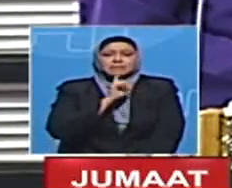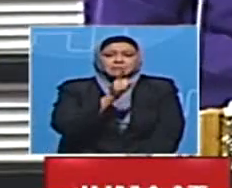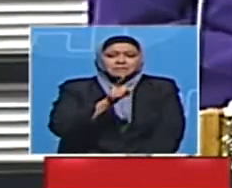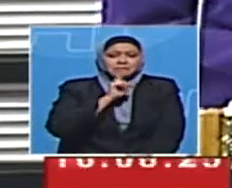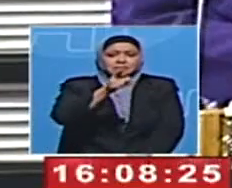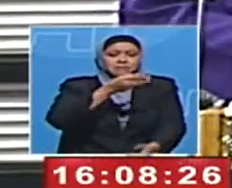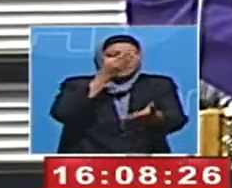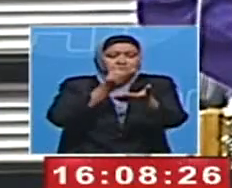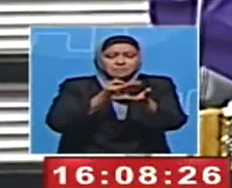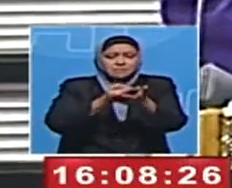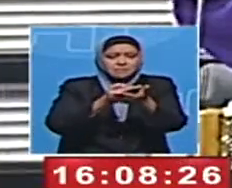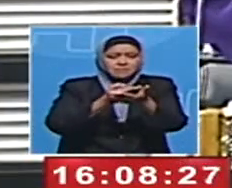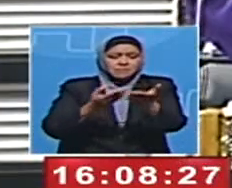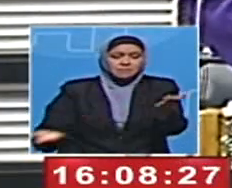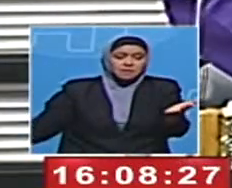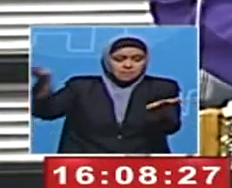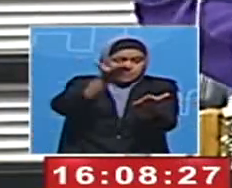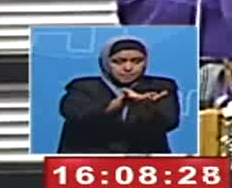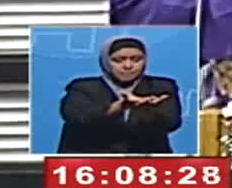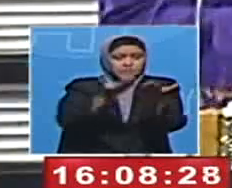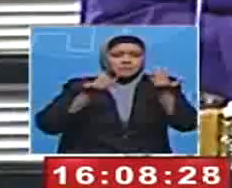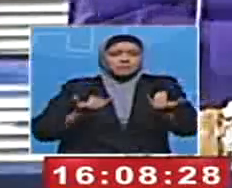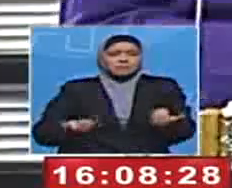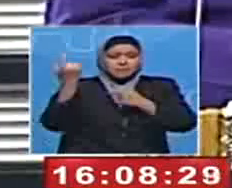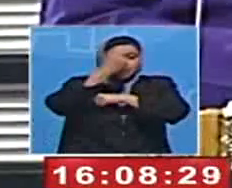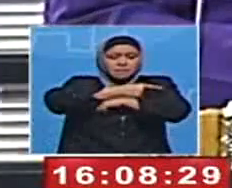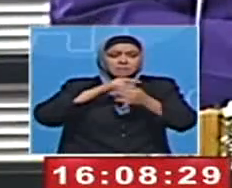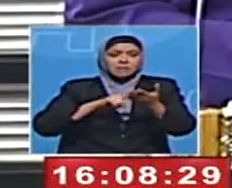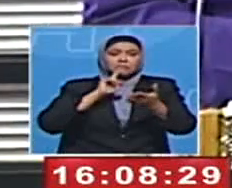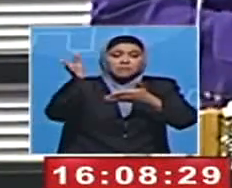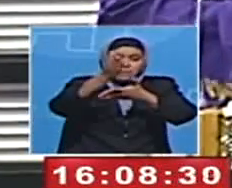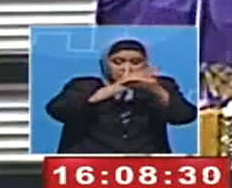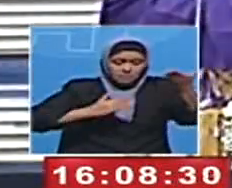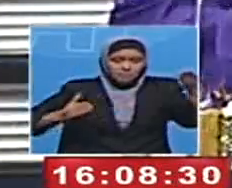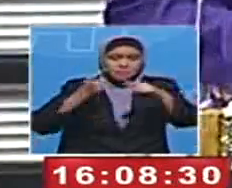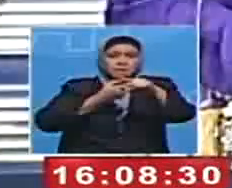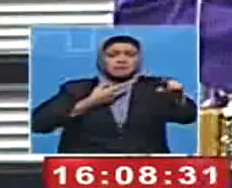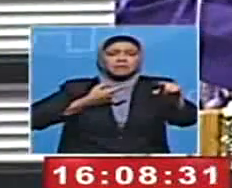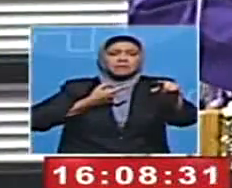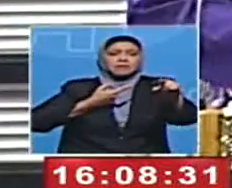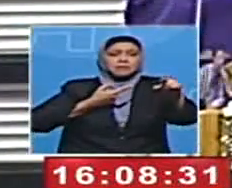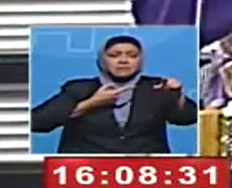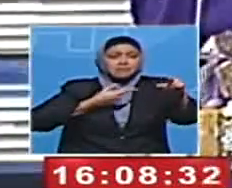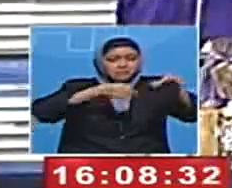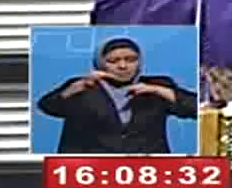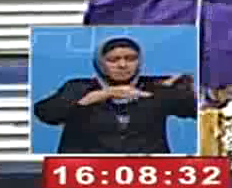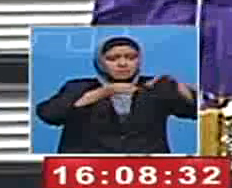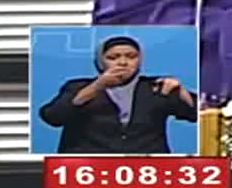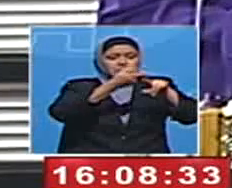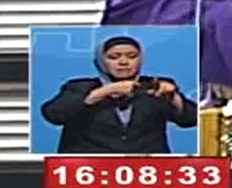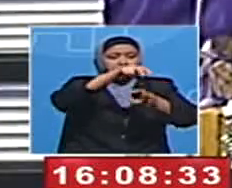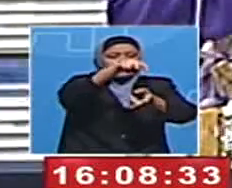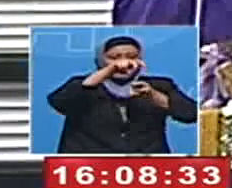selanjutnya diangkat kali ini merupakan bahagian daripada terjemahan rancangan Malaysia